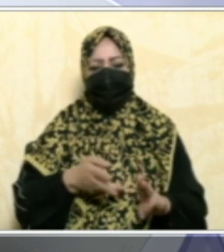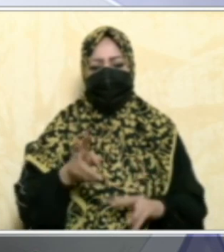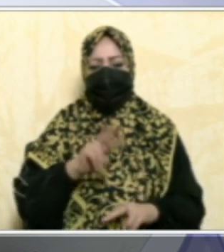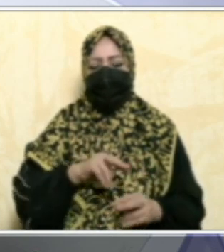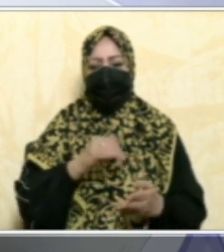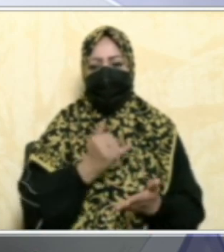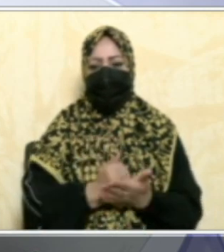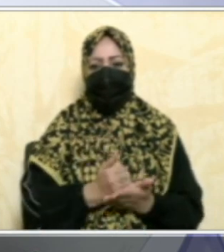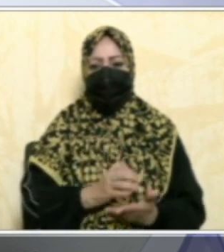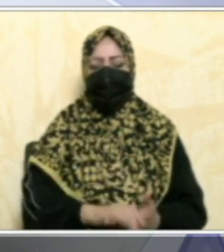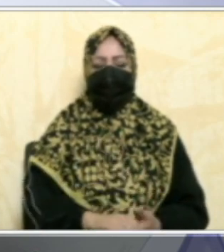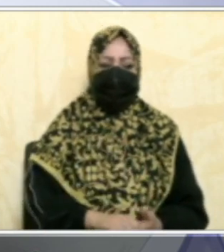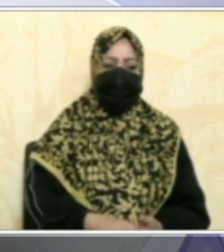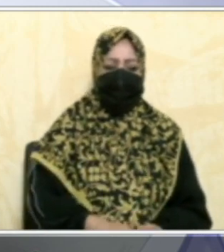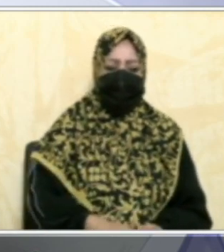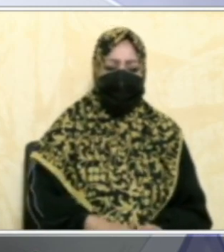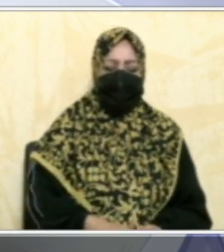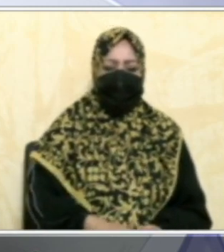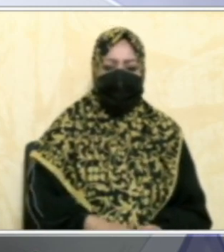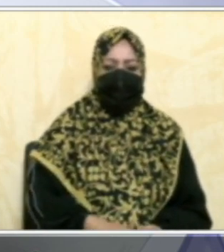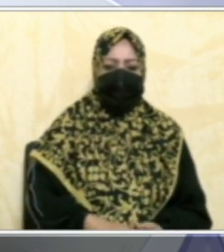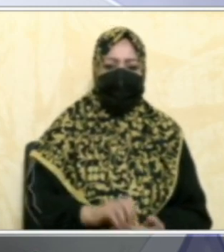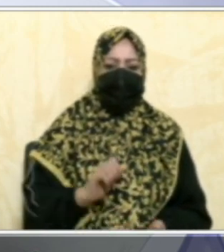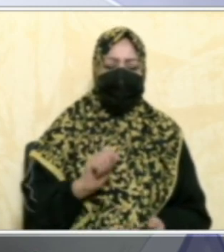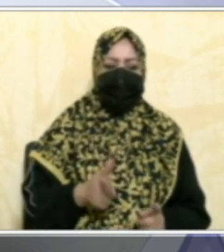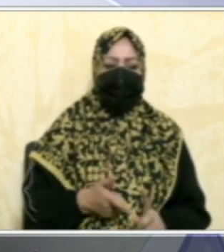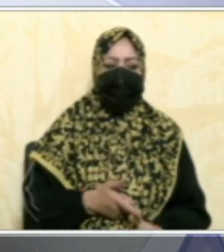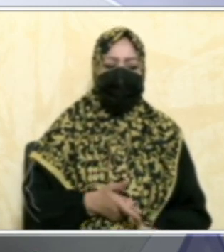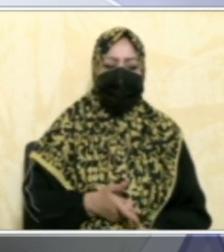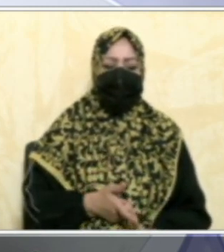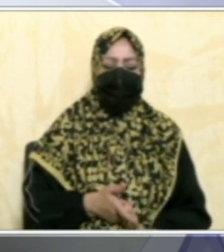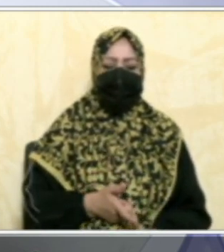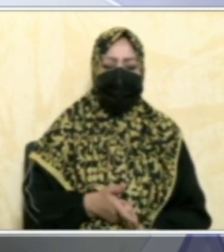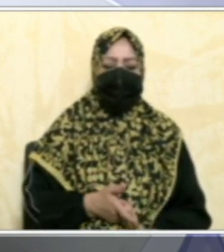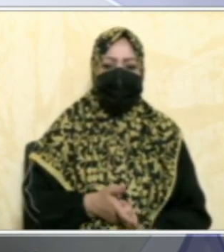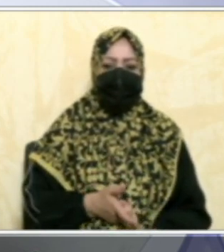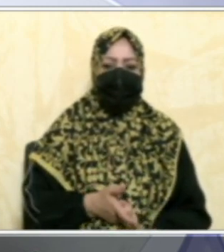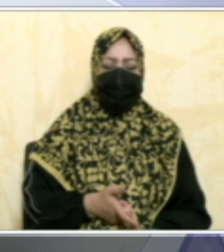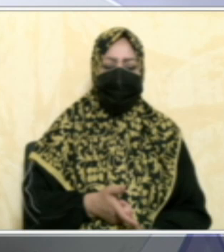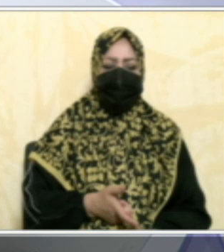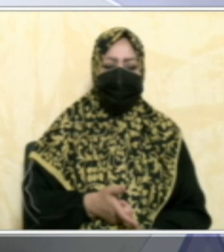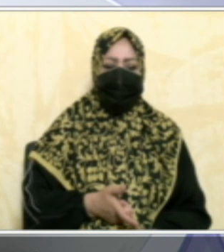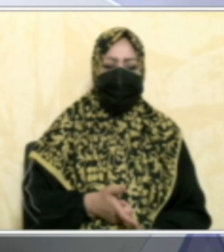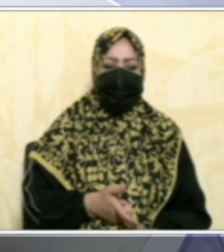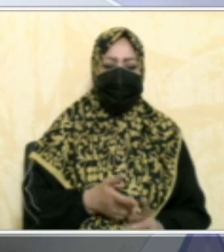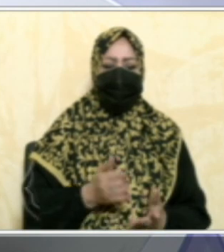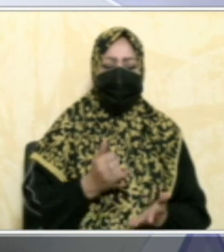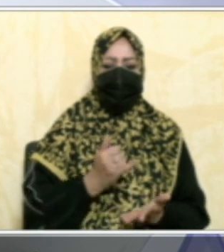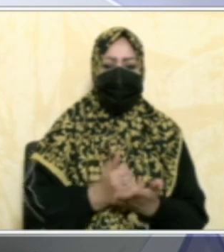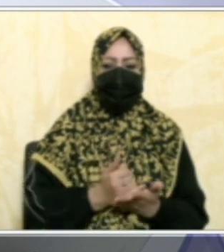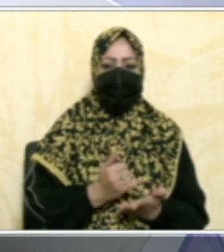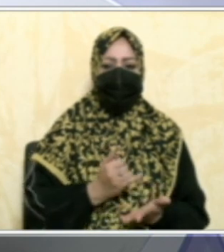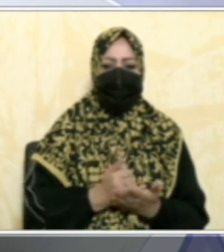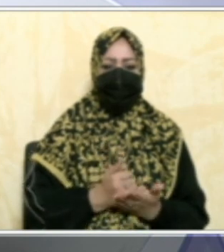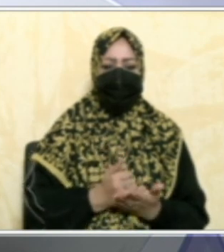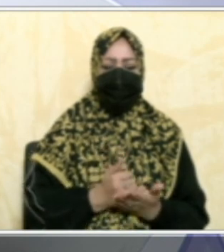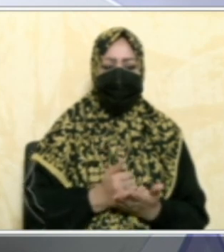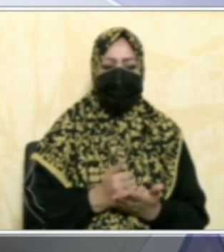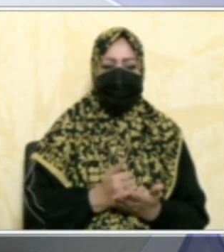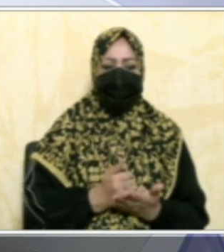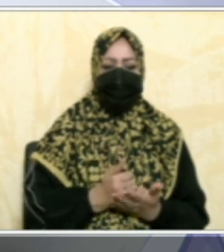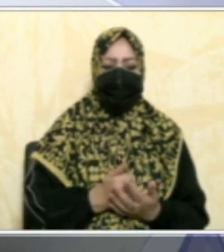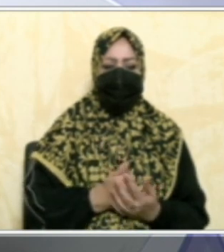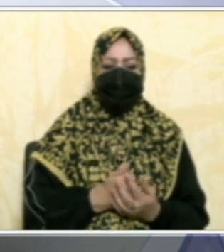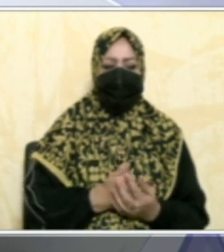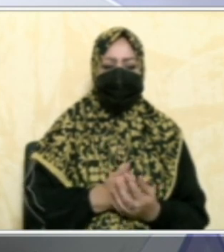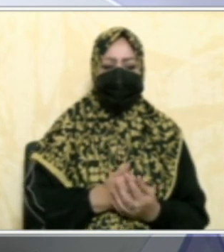والسؤال الثاني حكم التقريعة وأحكامها، هل لازم نرد اليوم ولا لا؟